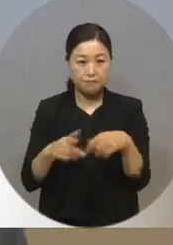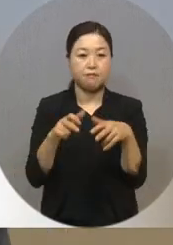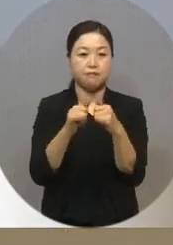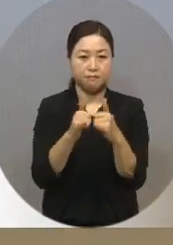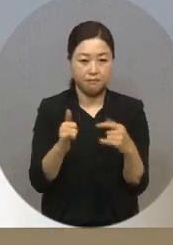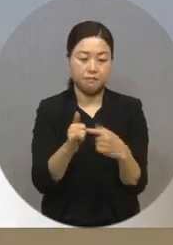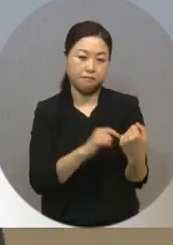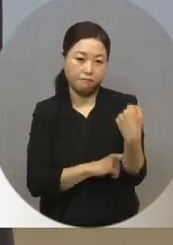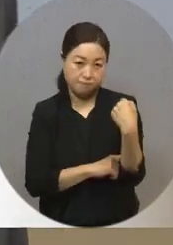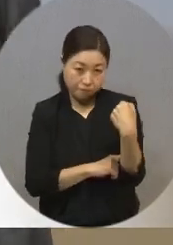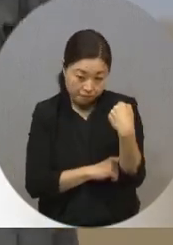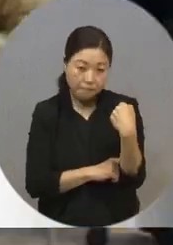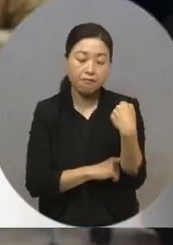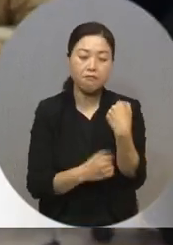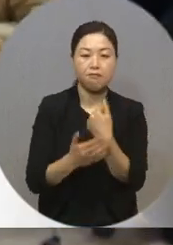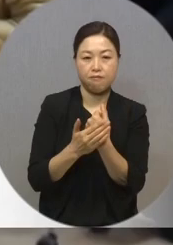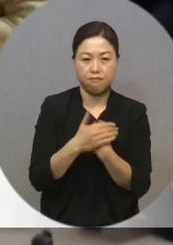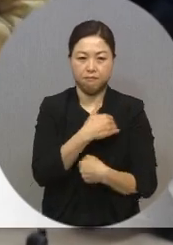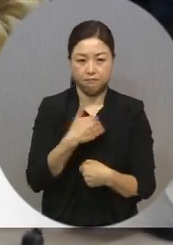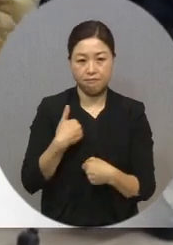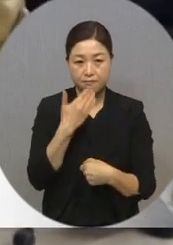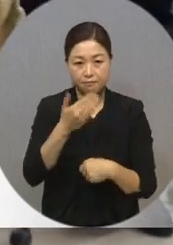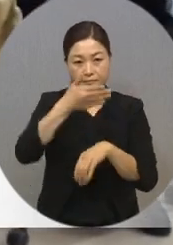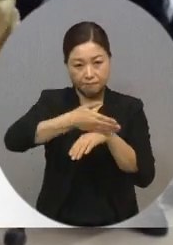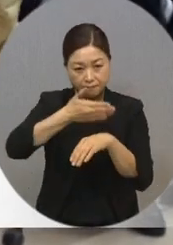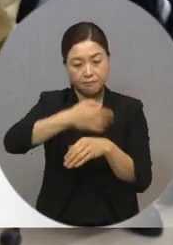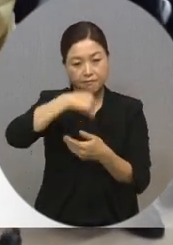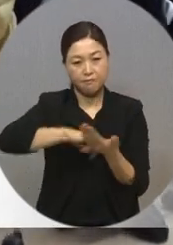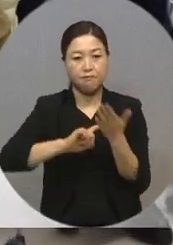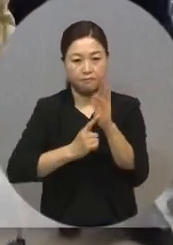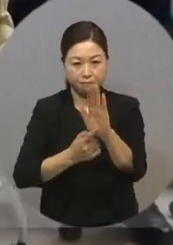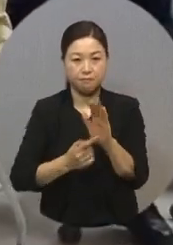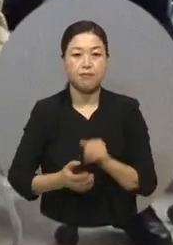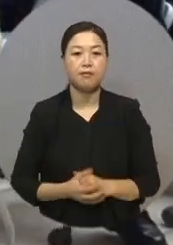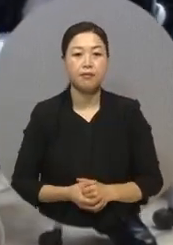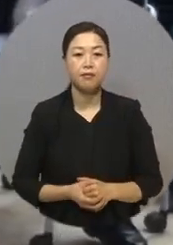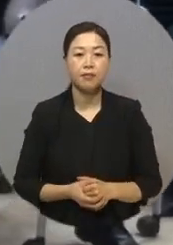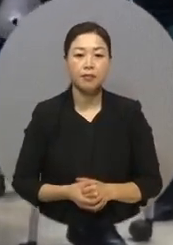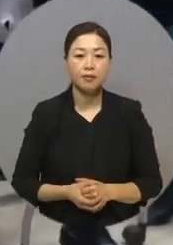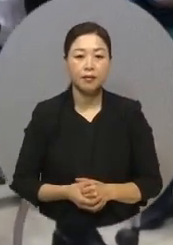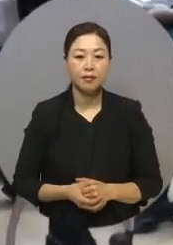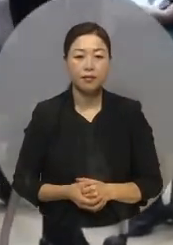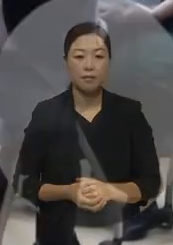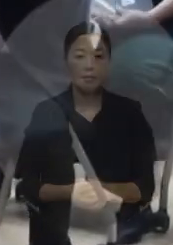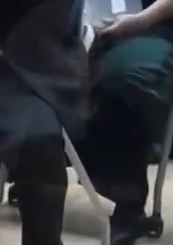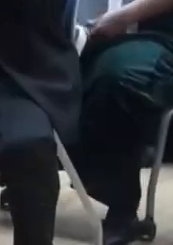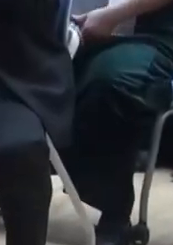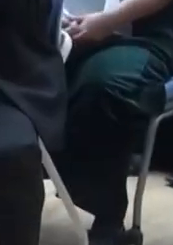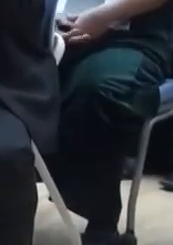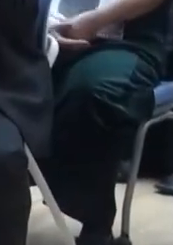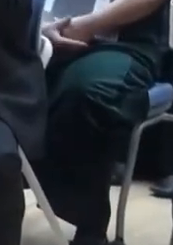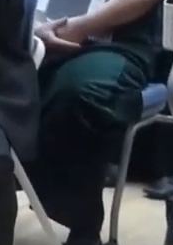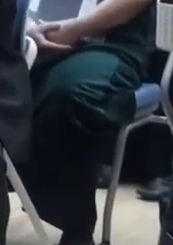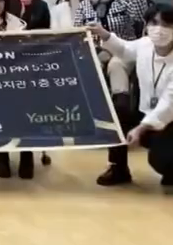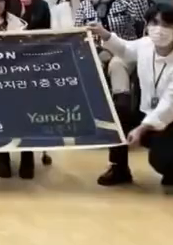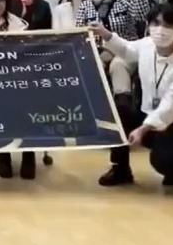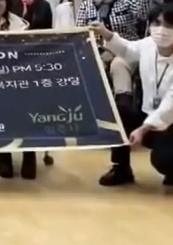되고 있음에 감사히 인사를 전하는 훈훈한 시간이었습니다 복지 tv 경기방송